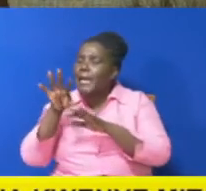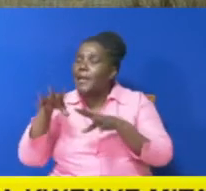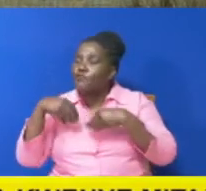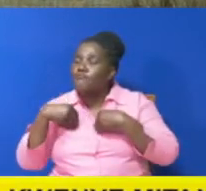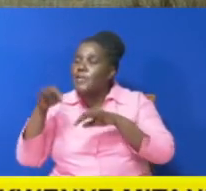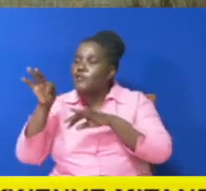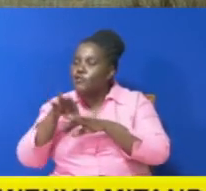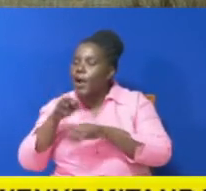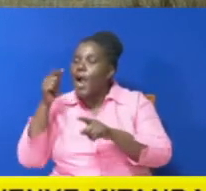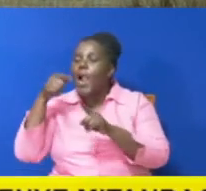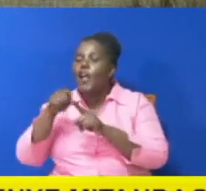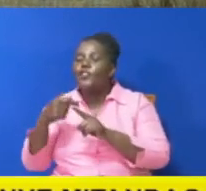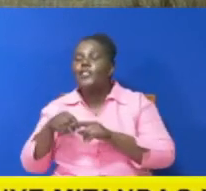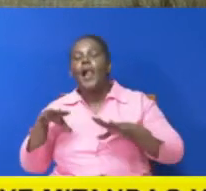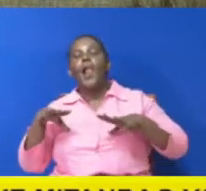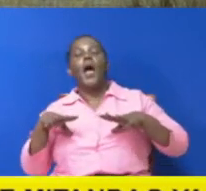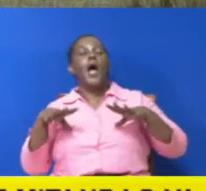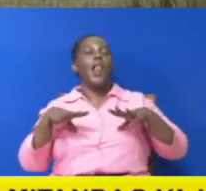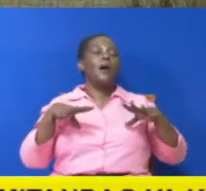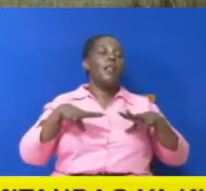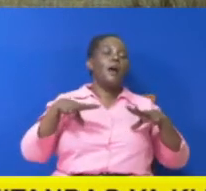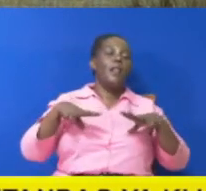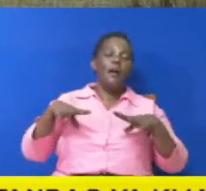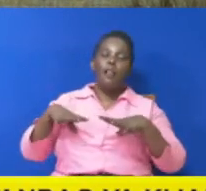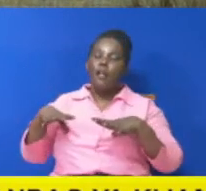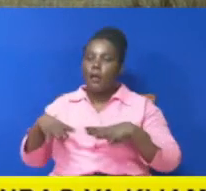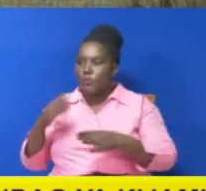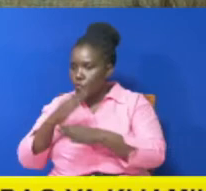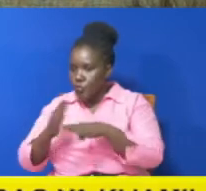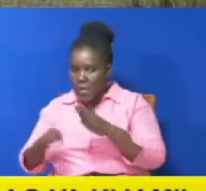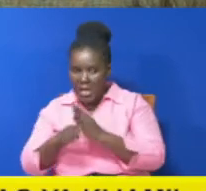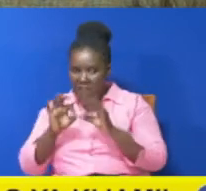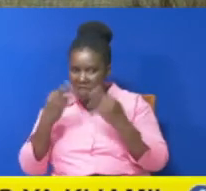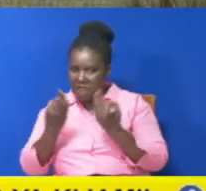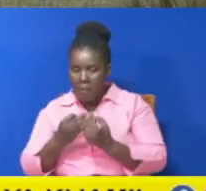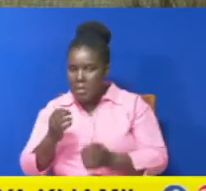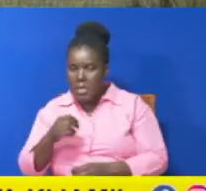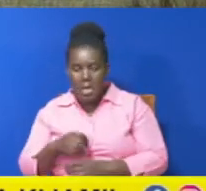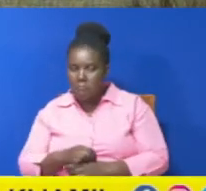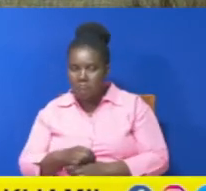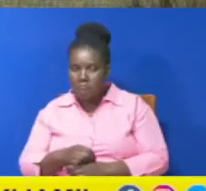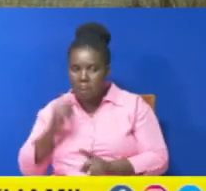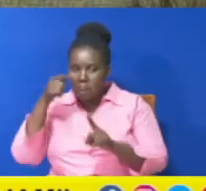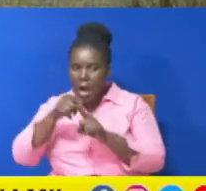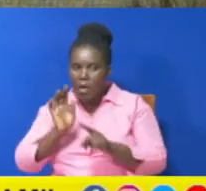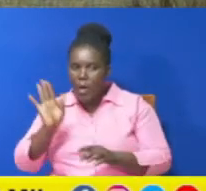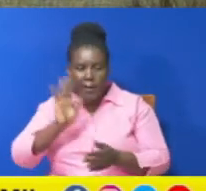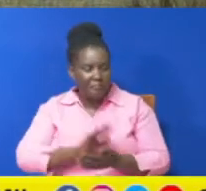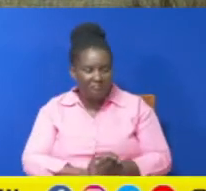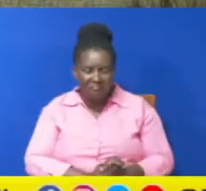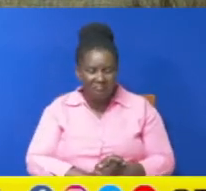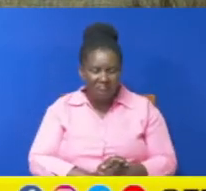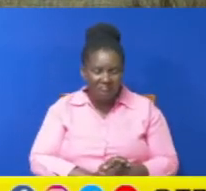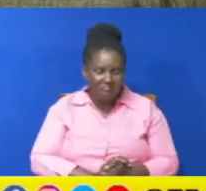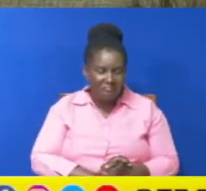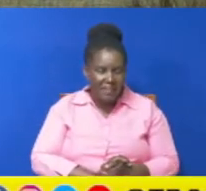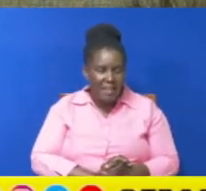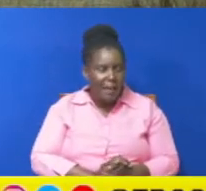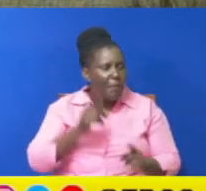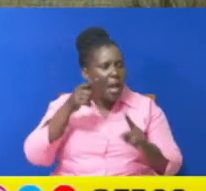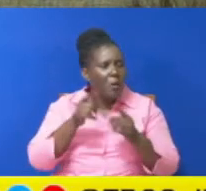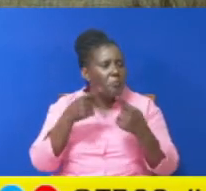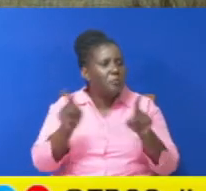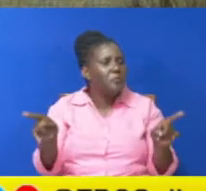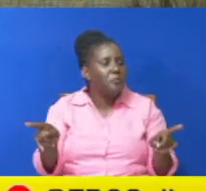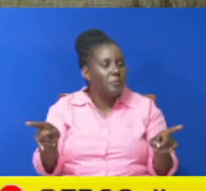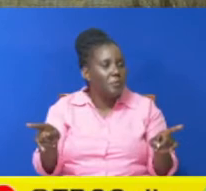ni kurelax. Wewe una maono ya kupambana, uwe na miradi, utengeneze pesa. Yeye hana. Yani project yake kubwa